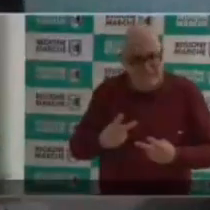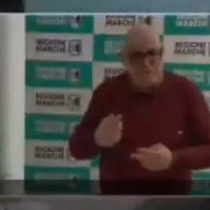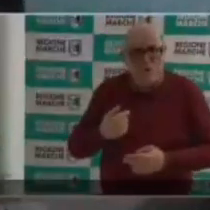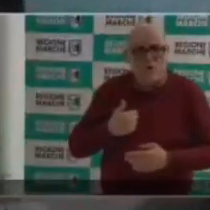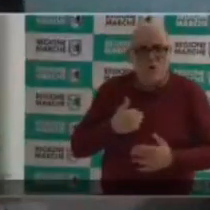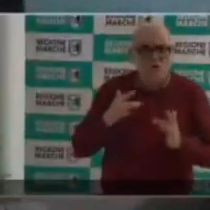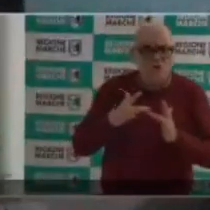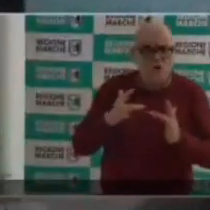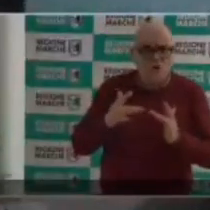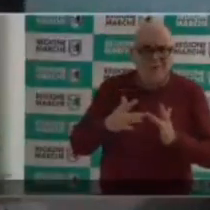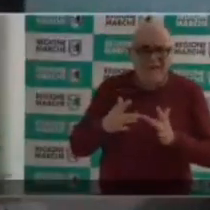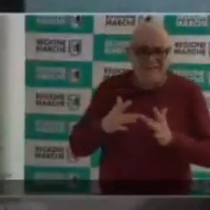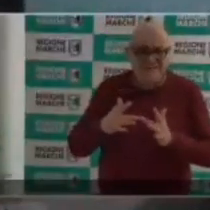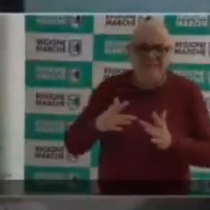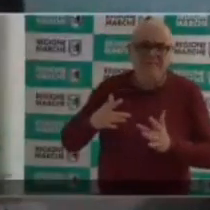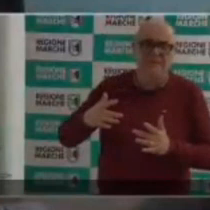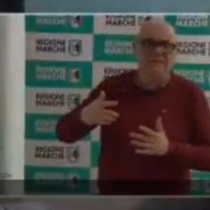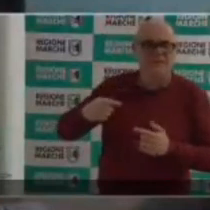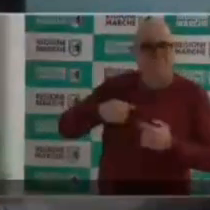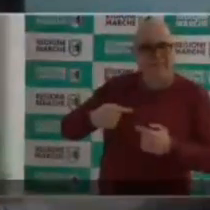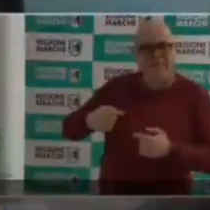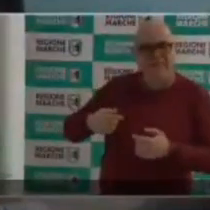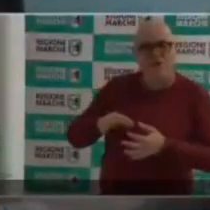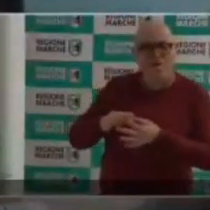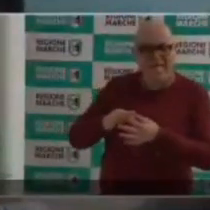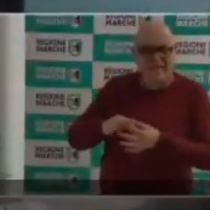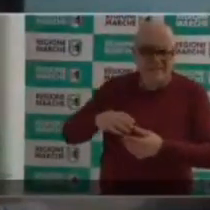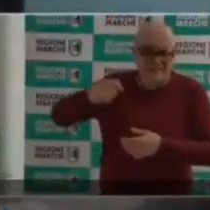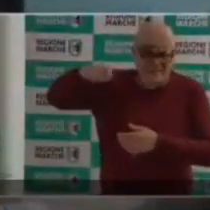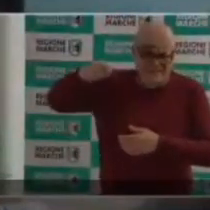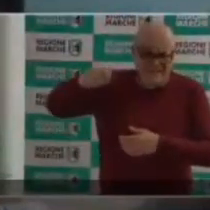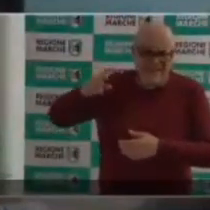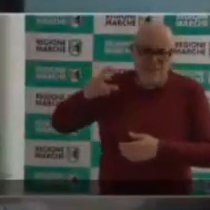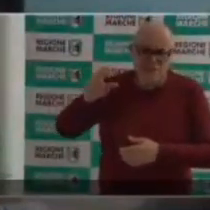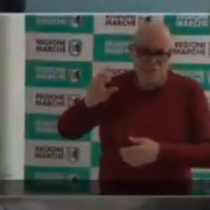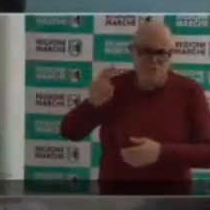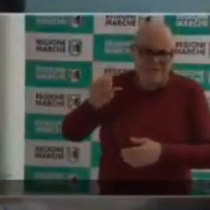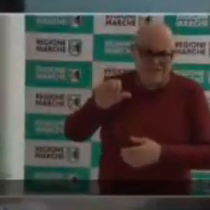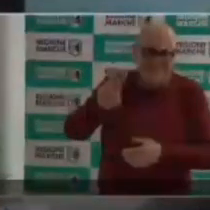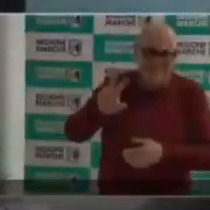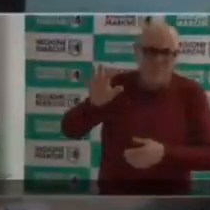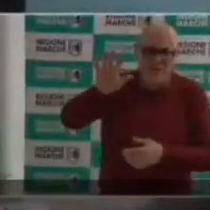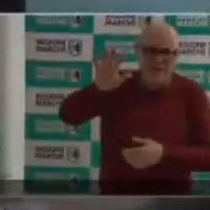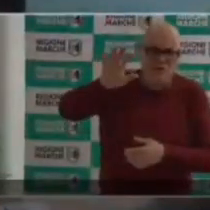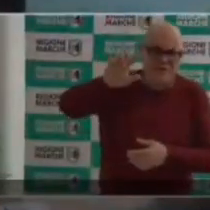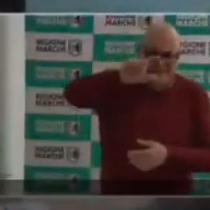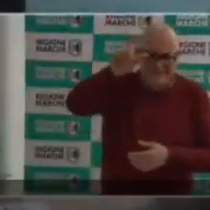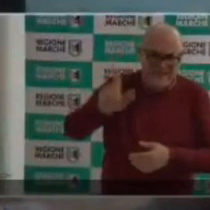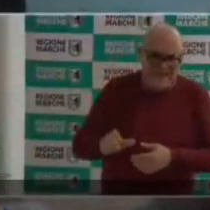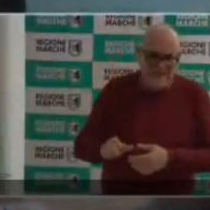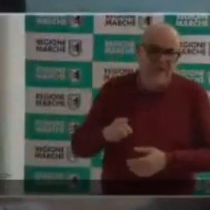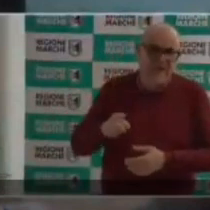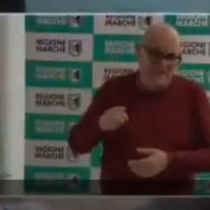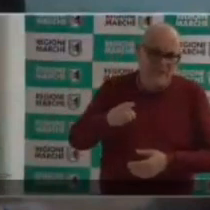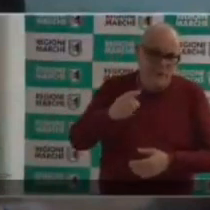che sono presidenti dei centri di servizio delle altre regioni italiane, e loro guardano a questo modello con grande